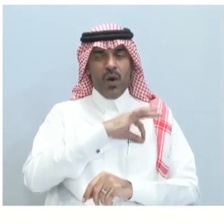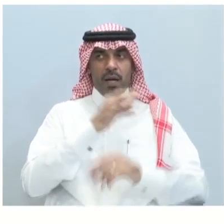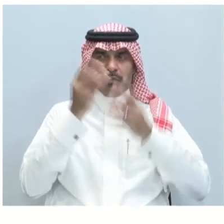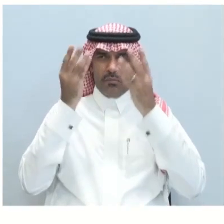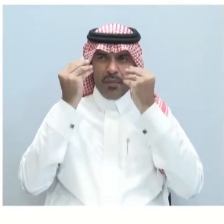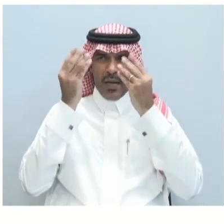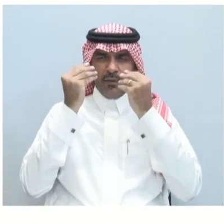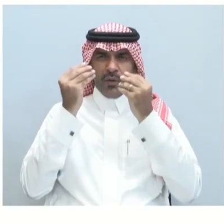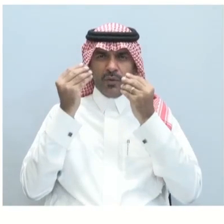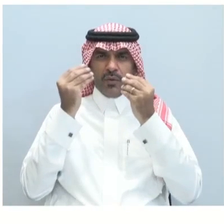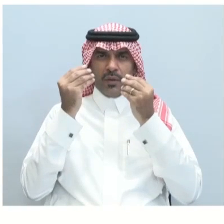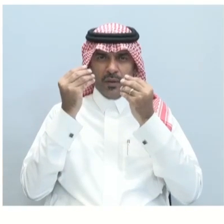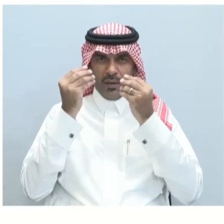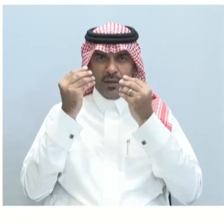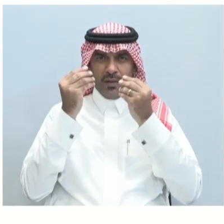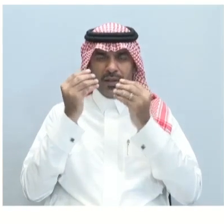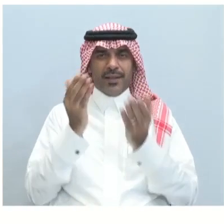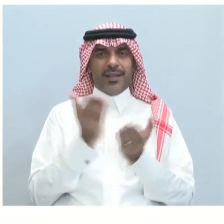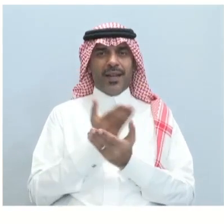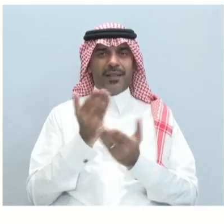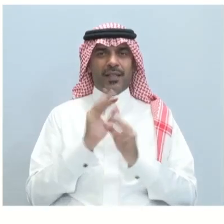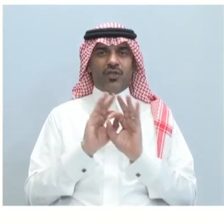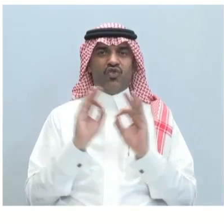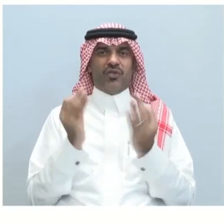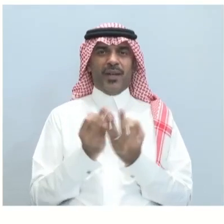او فائده معرفه الدراسات الاجتماعيه